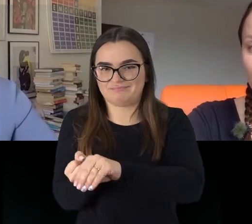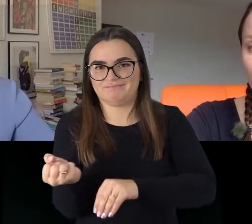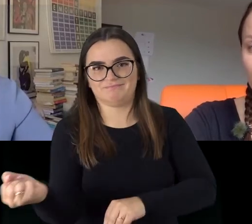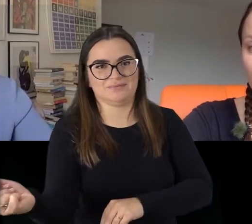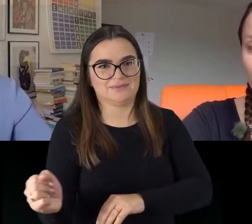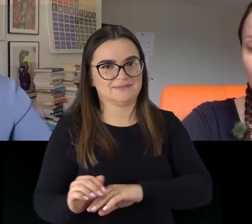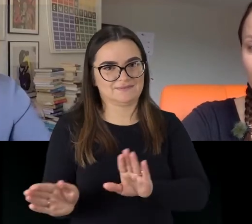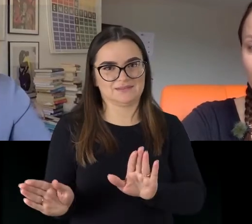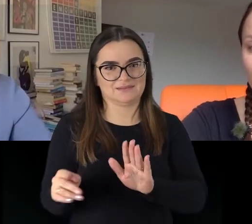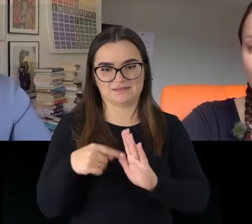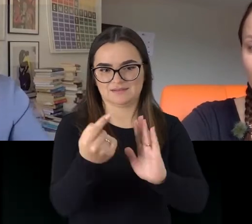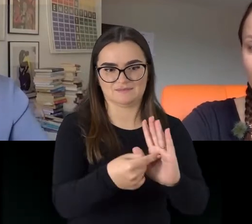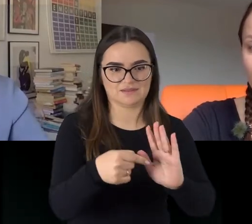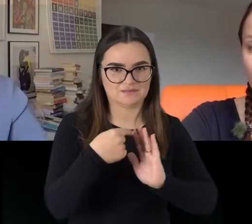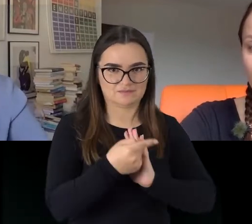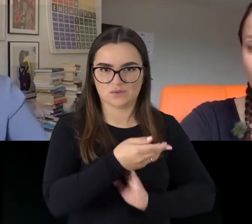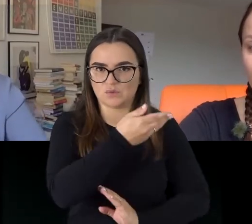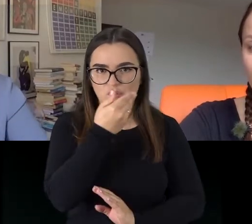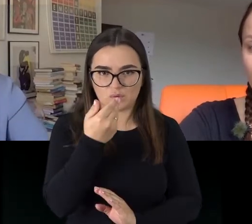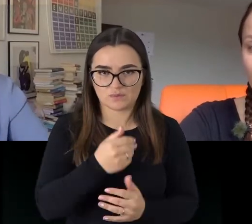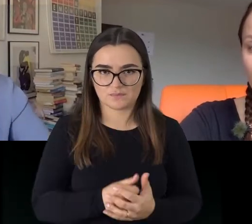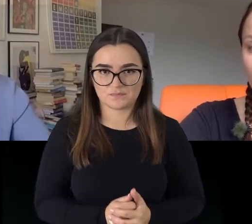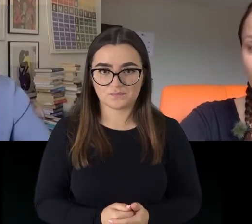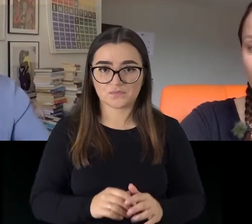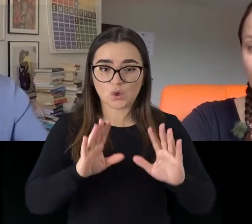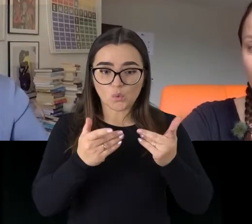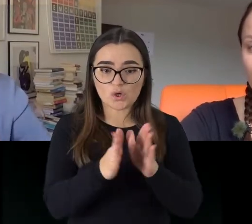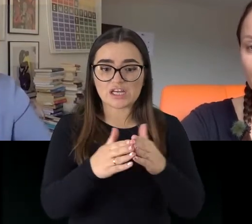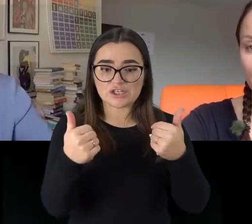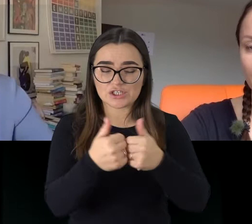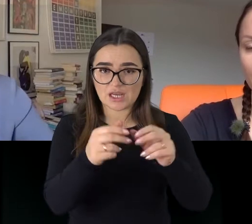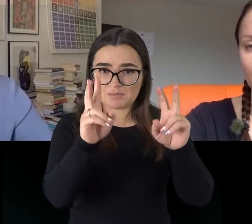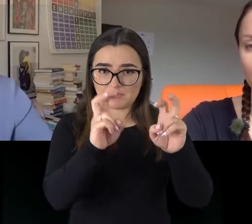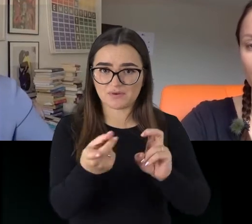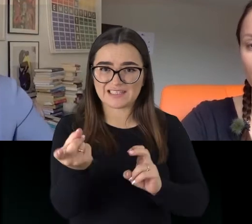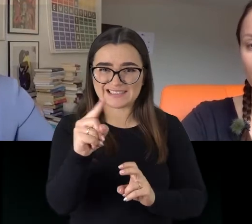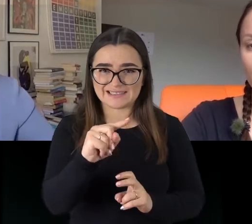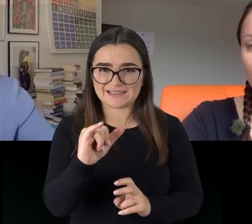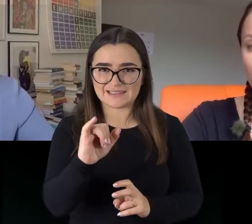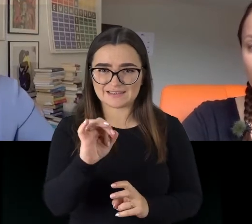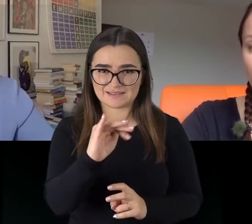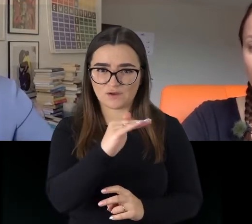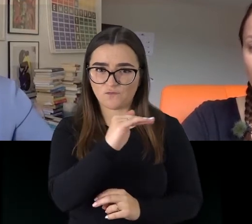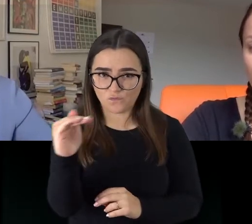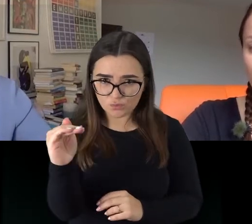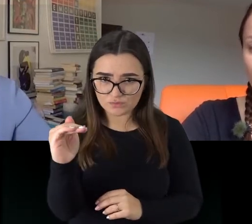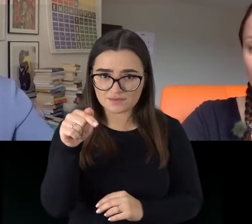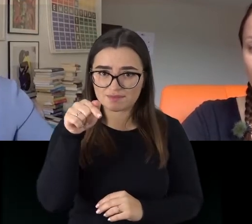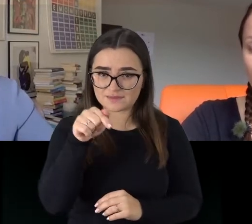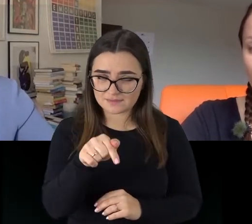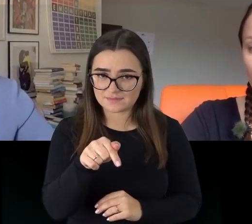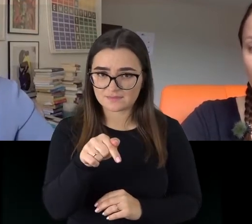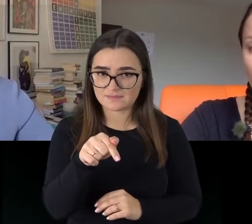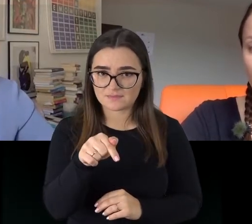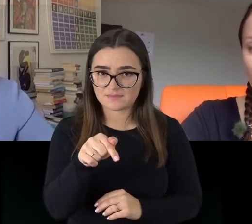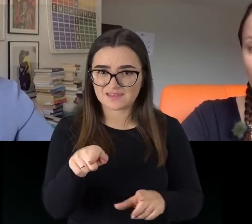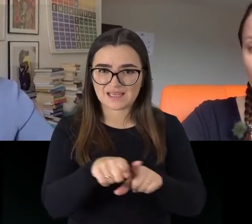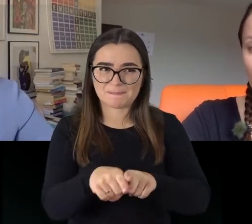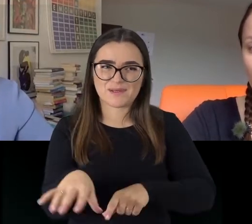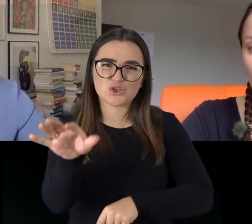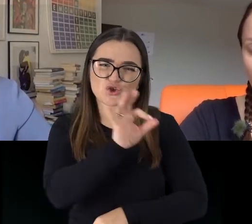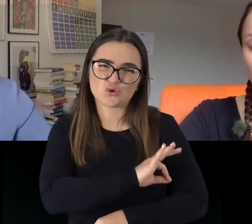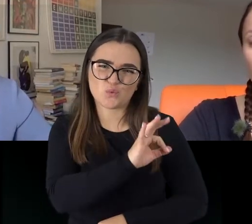atvirumas. Kitai žodžiai tariant, tai jeigu yra disfunkcinė šeima, tai jinai yra grįsta tokiu